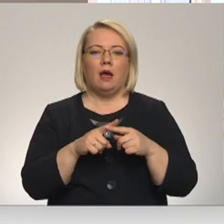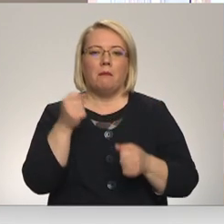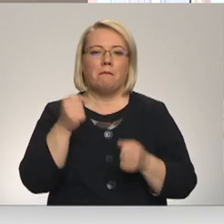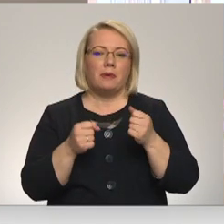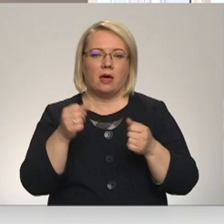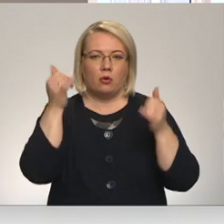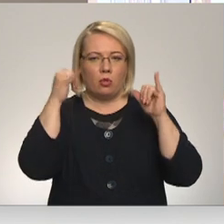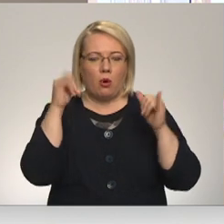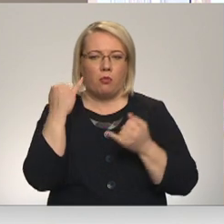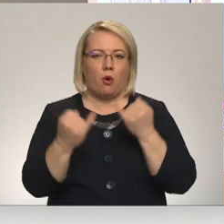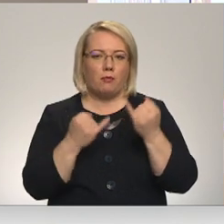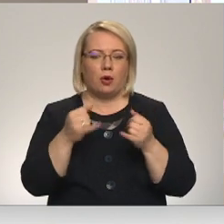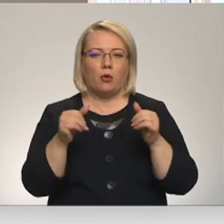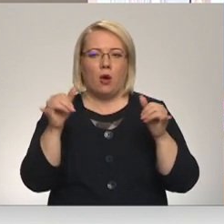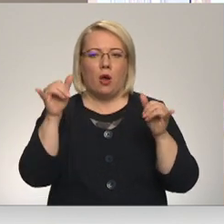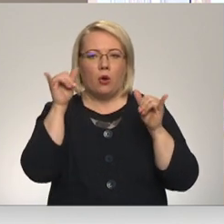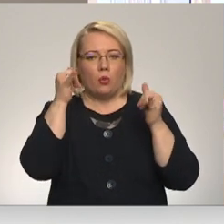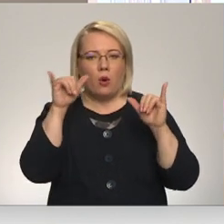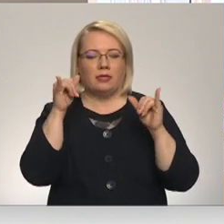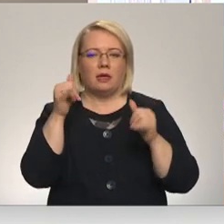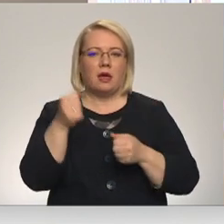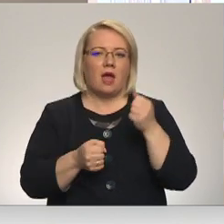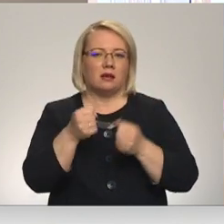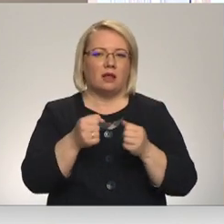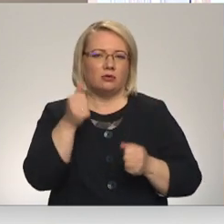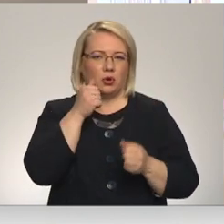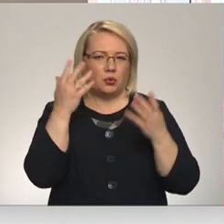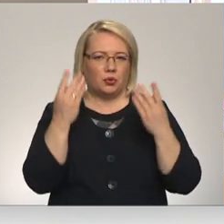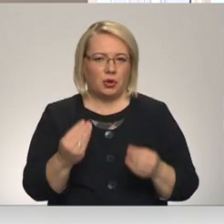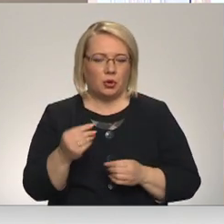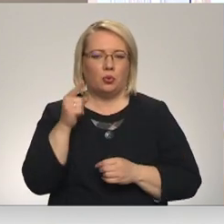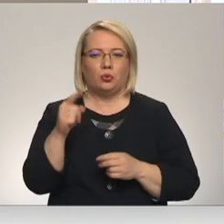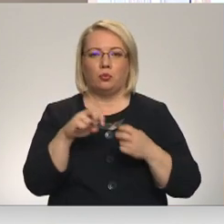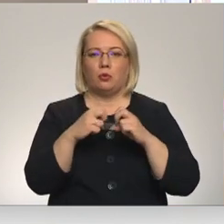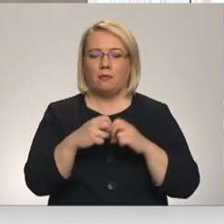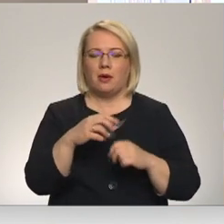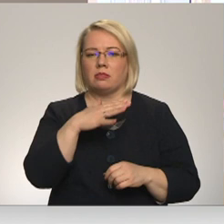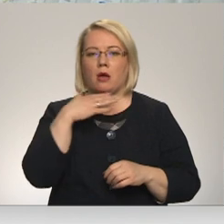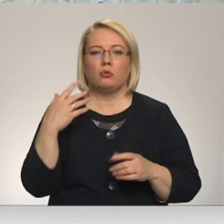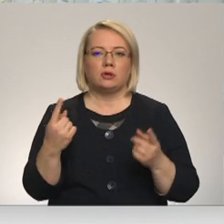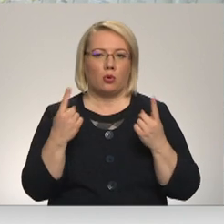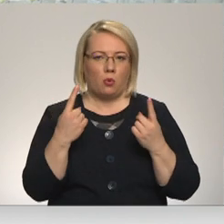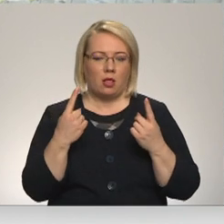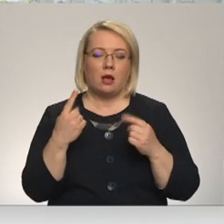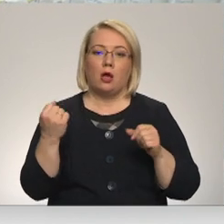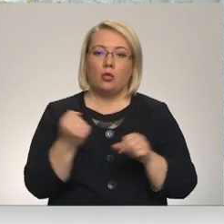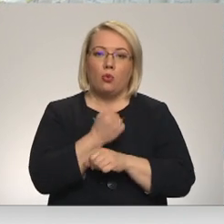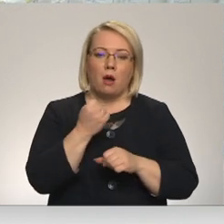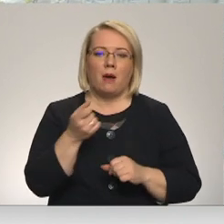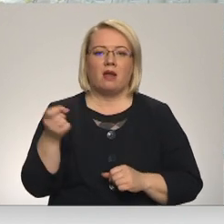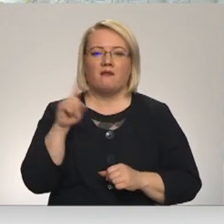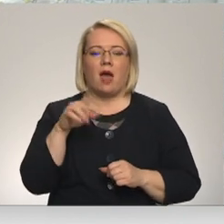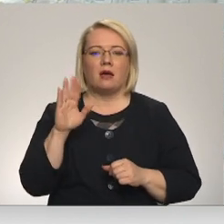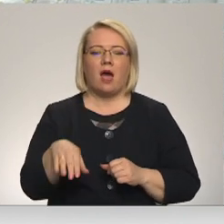pienlopkopība, kur gotiņas jāslauc katru dienu, un tur šī problēma ir daudz aktuālāka. Tomēr vairāk par